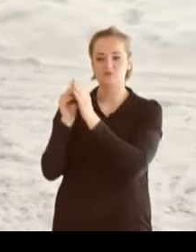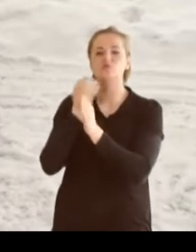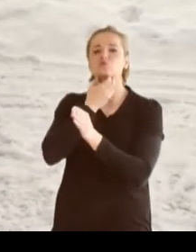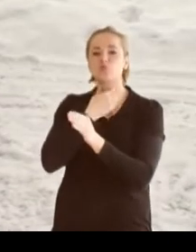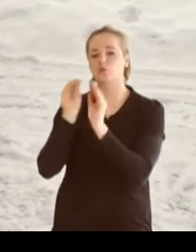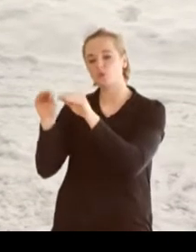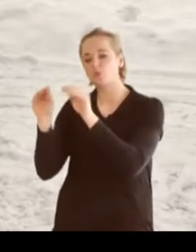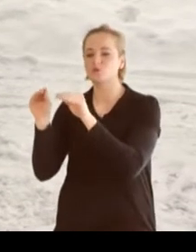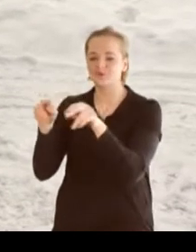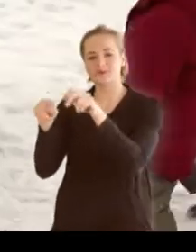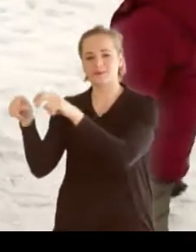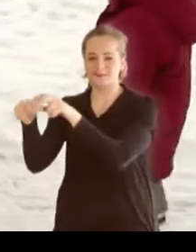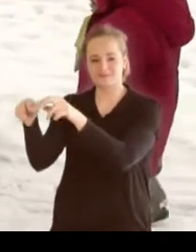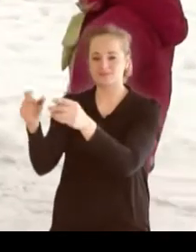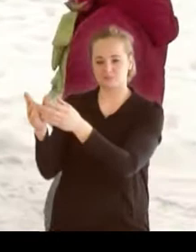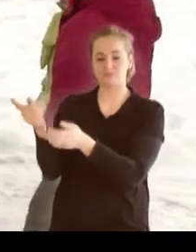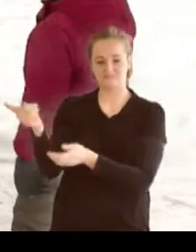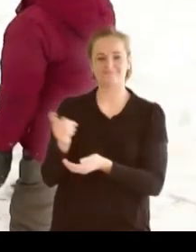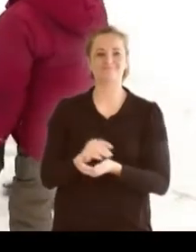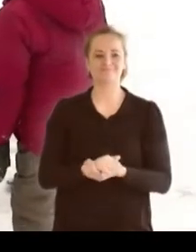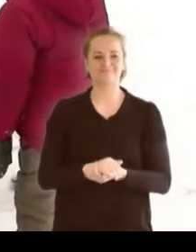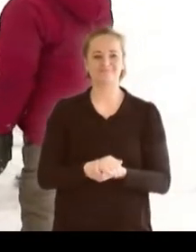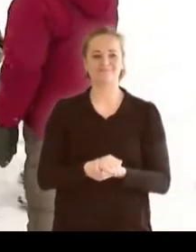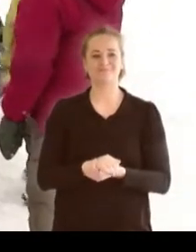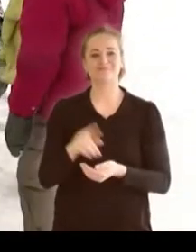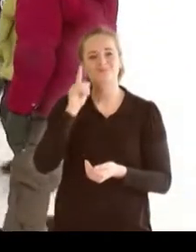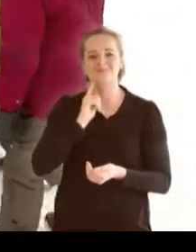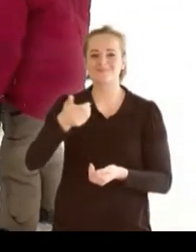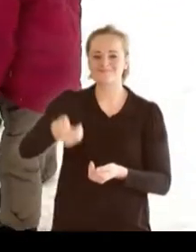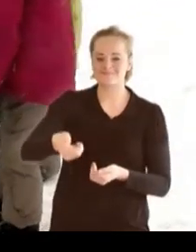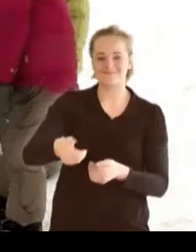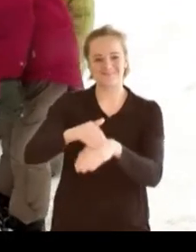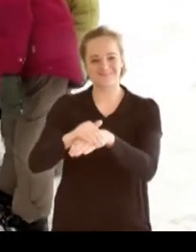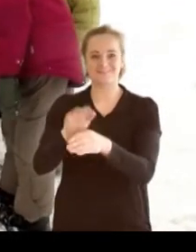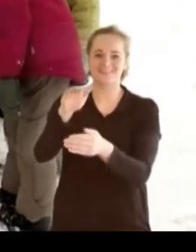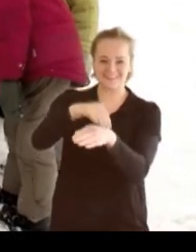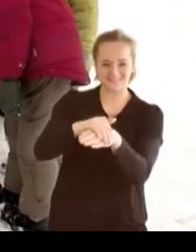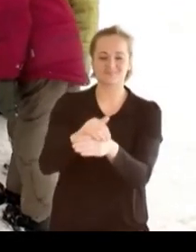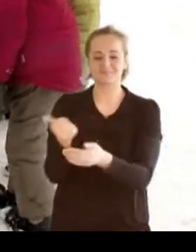Atsisveikindamas policijos šuo Adis padavė vaikams savo leteną.